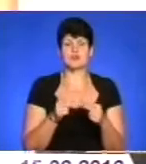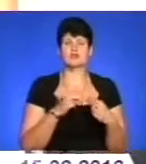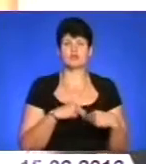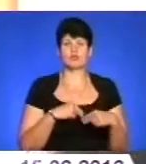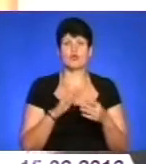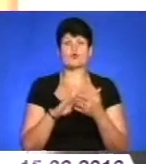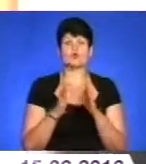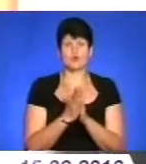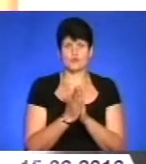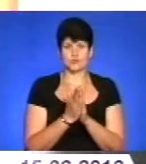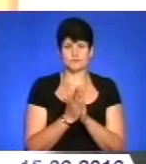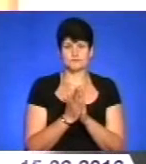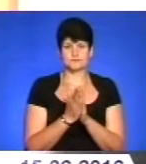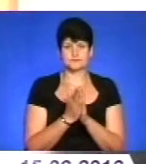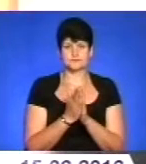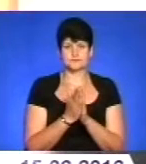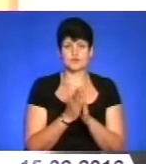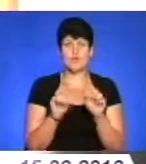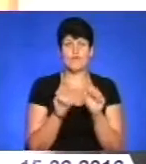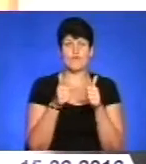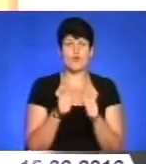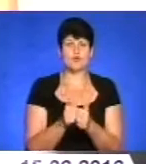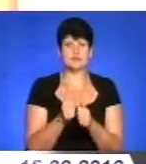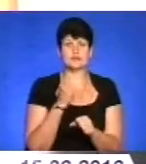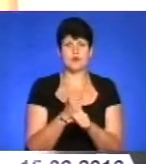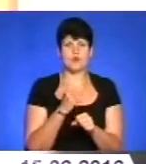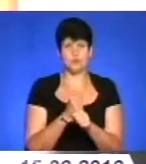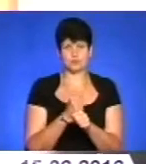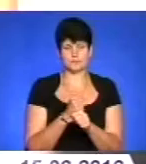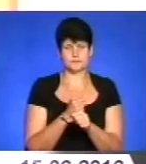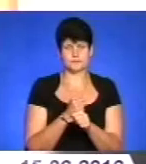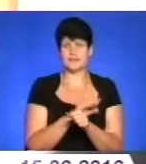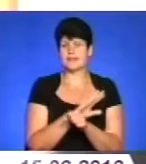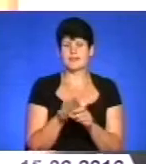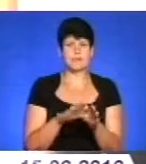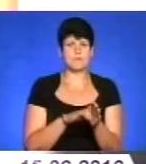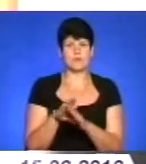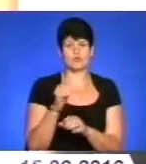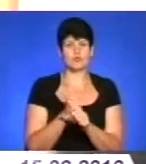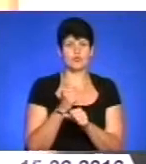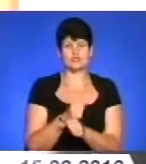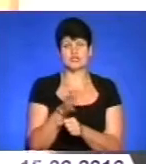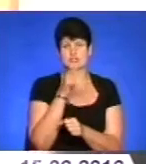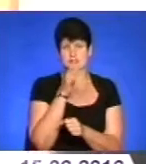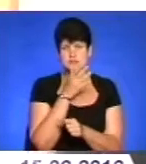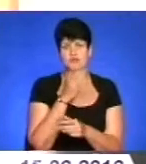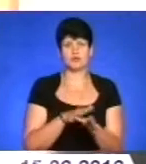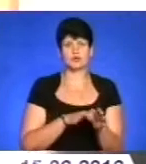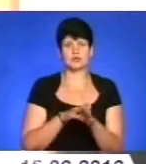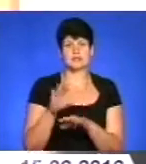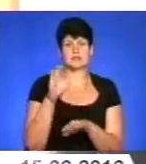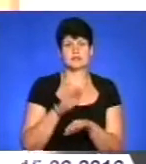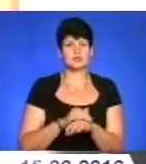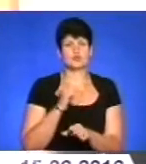договору контракту, оформлення на роботу на неповний робочий час в разі фактичного виконання роботи повний